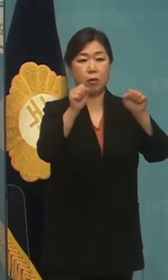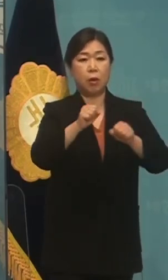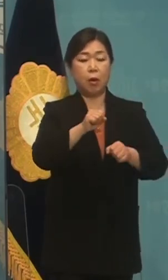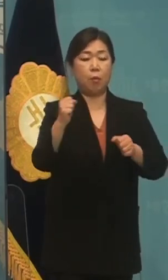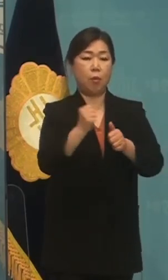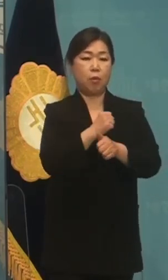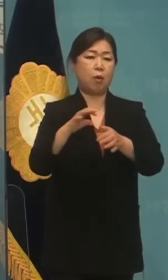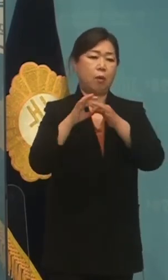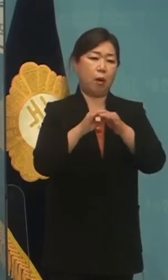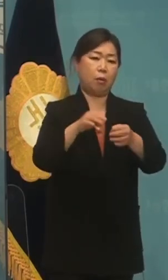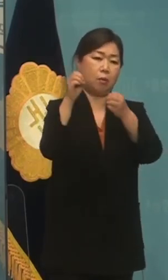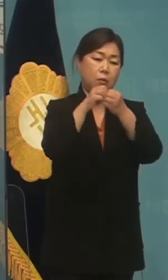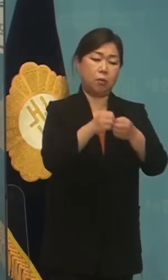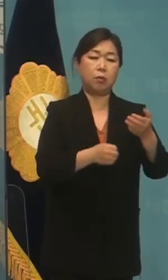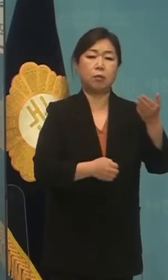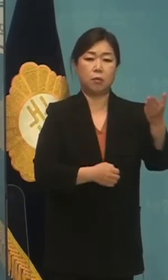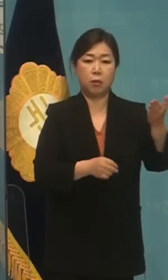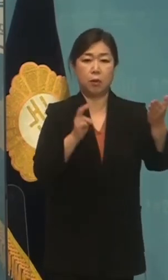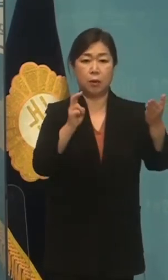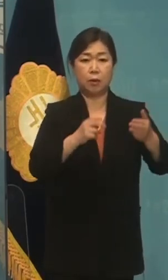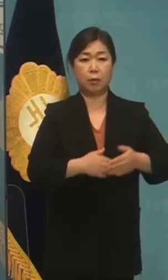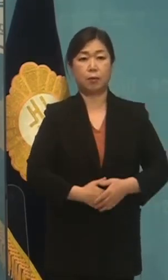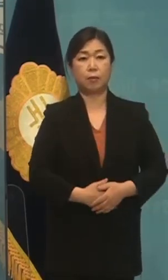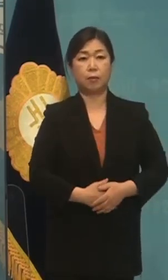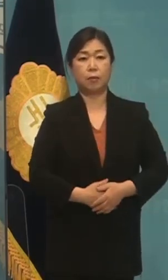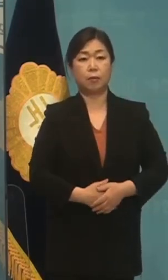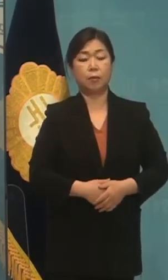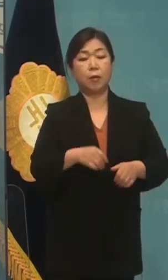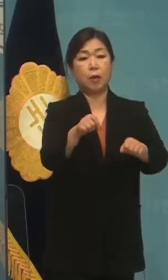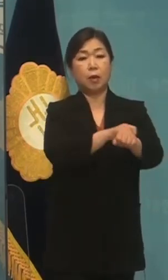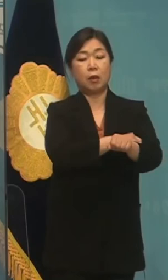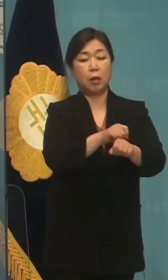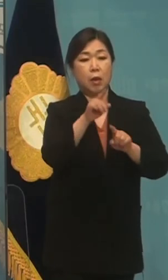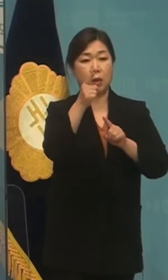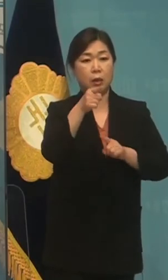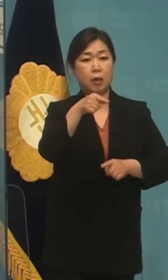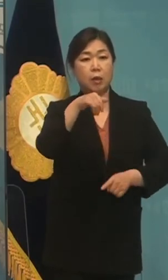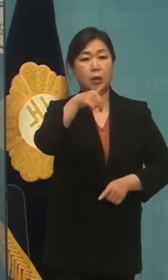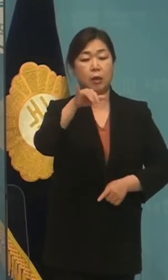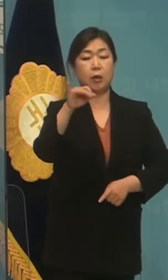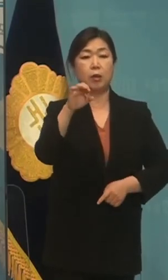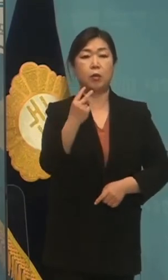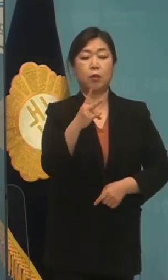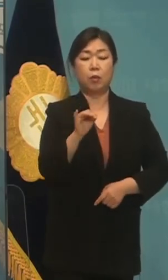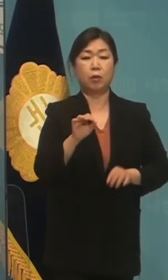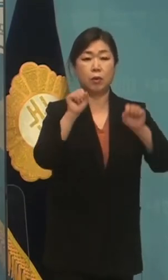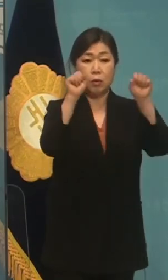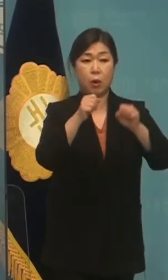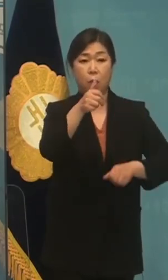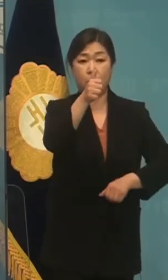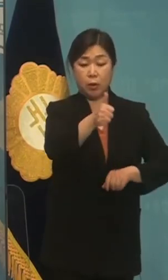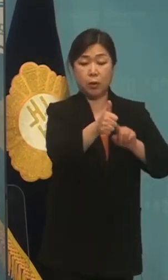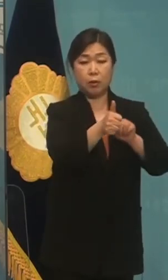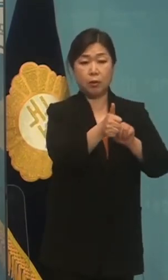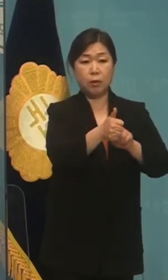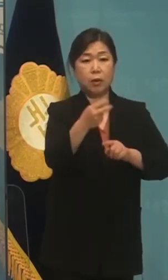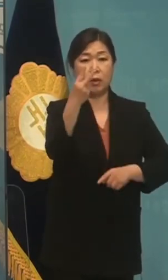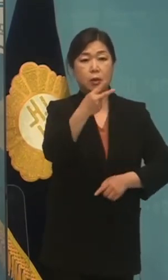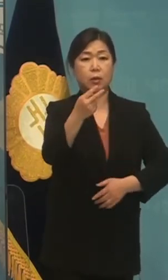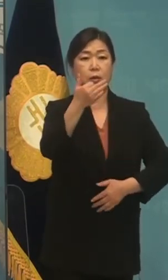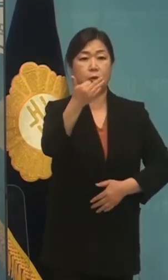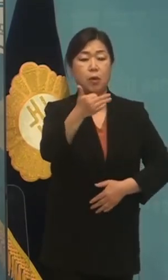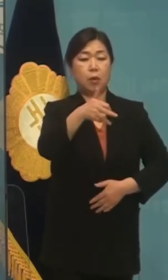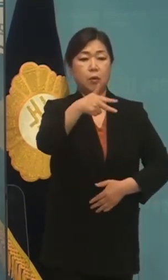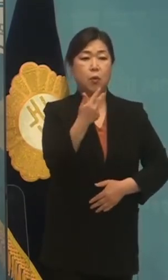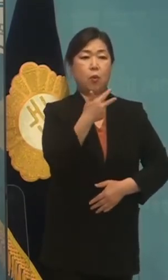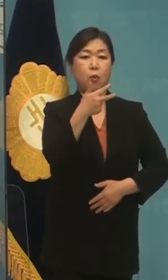대물림이 이어지는 것일 것입니다. 특히 이대용 체육회 회장은 2019년